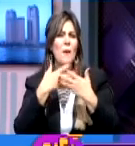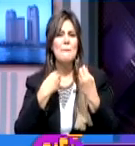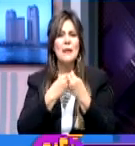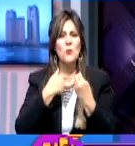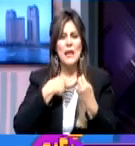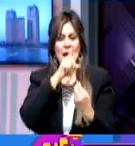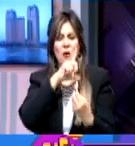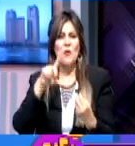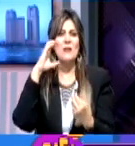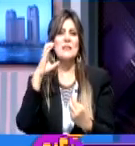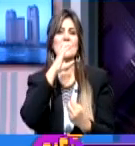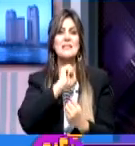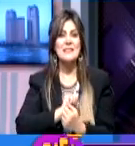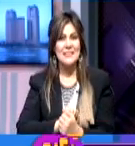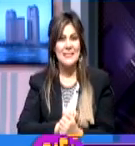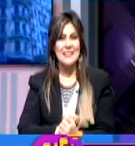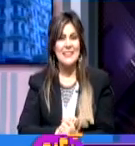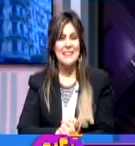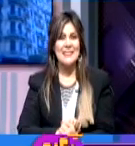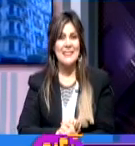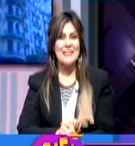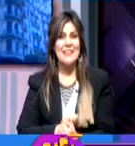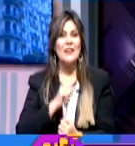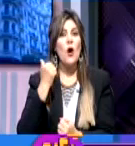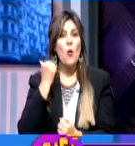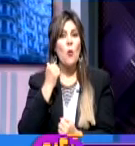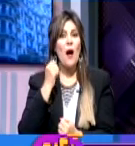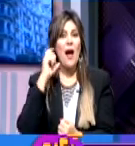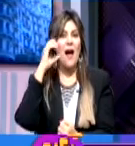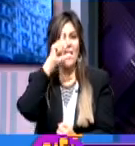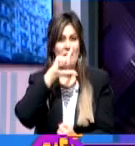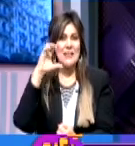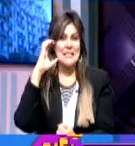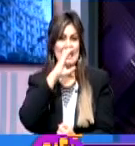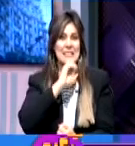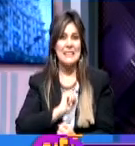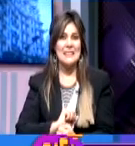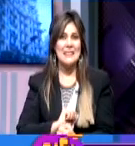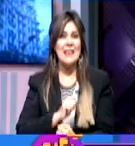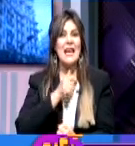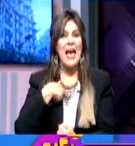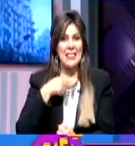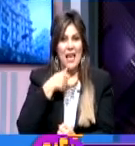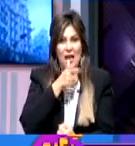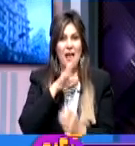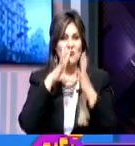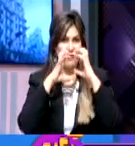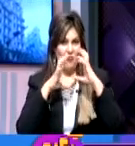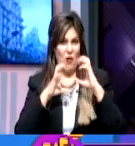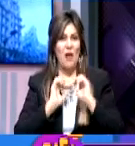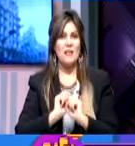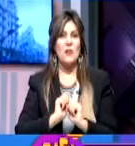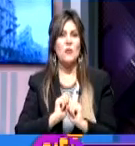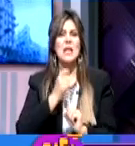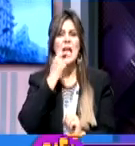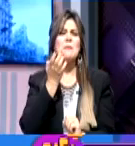يعني. فطبعا أنا صراحة وصفت بما هو يجب وصفه. أيوة. ان منذ 40 عاما لم